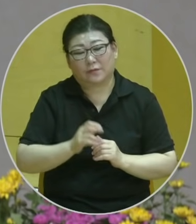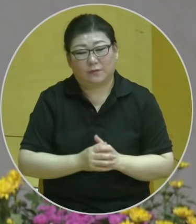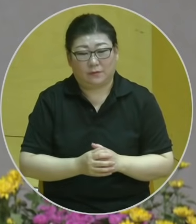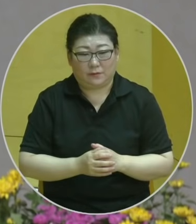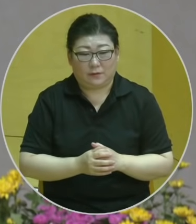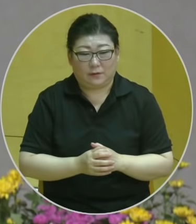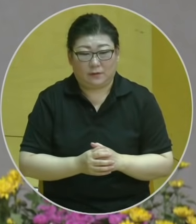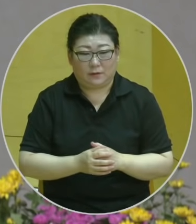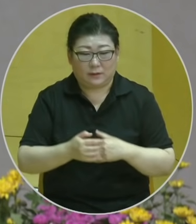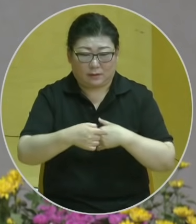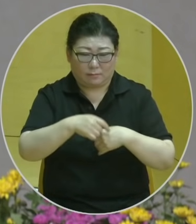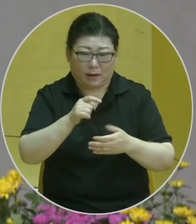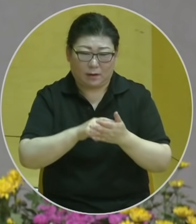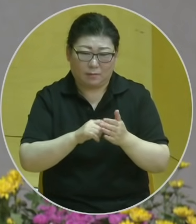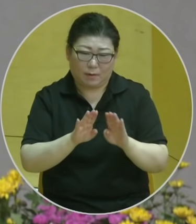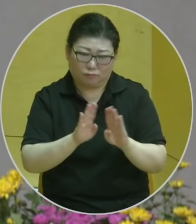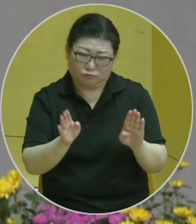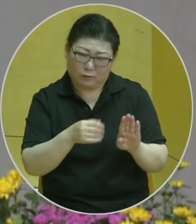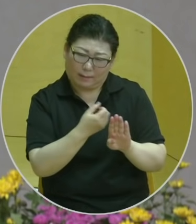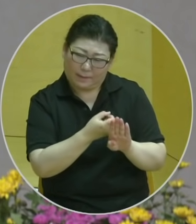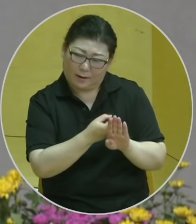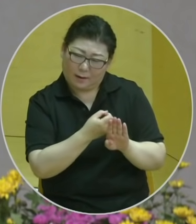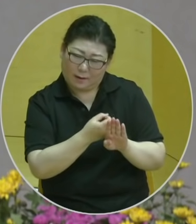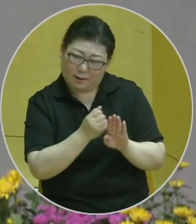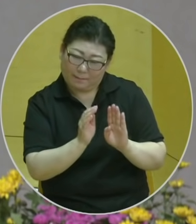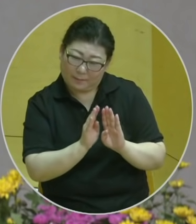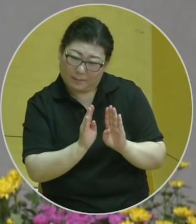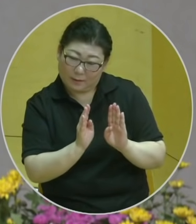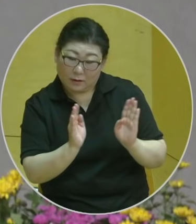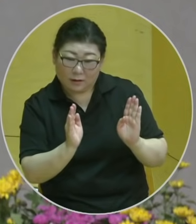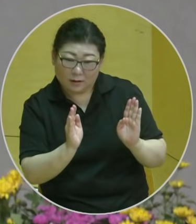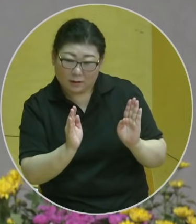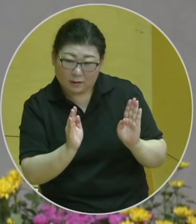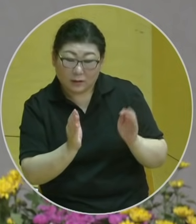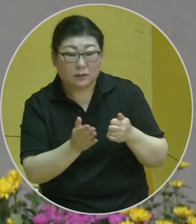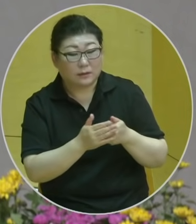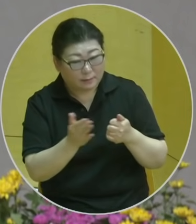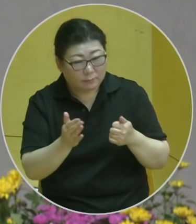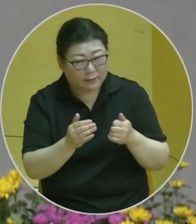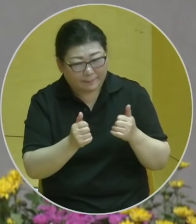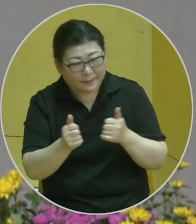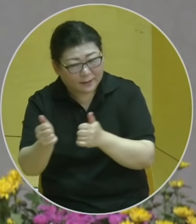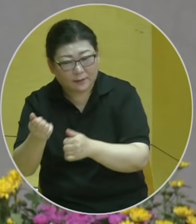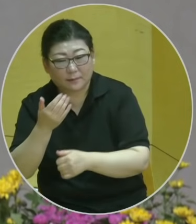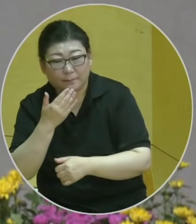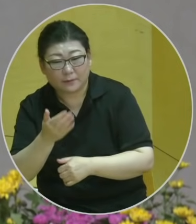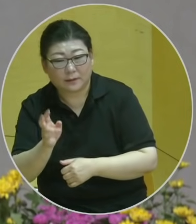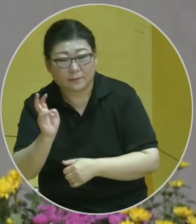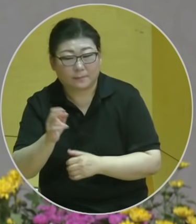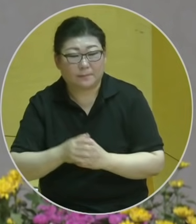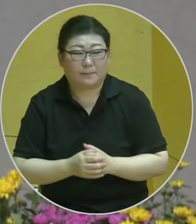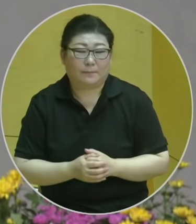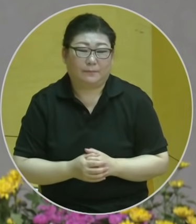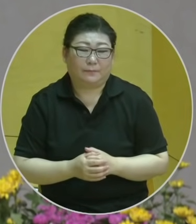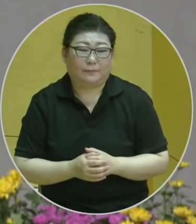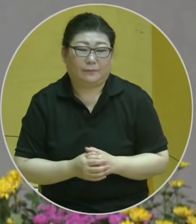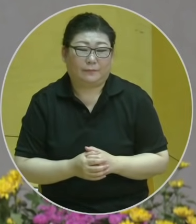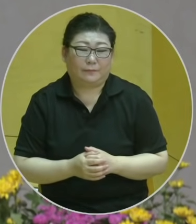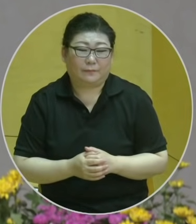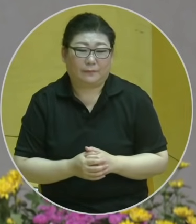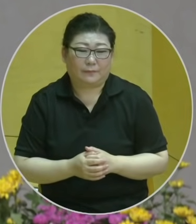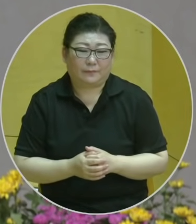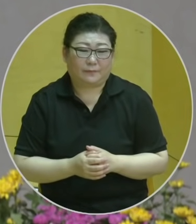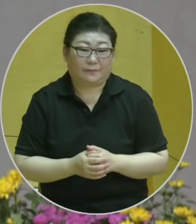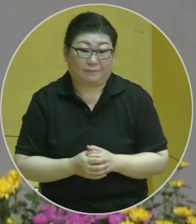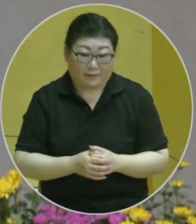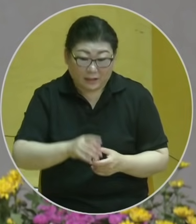예수님께서 부를 때 그가 선뜻 나설 수가 있게 되었던 것입니다. 더 이상 그는 이렇게 살아서는